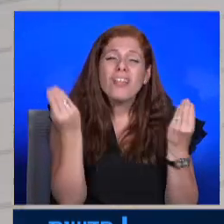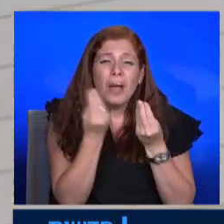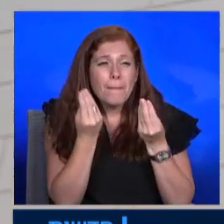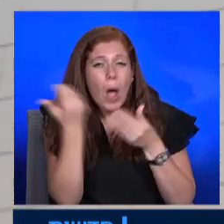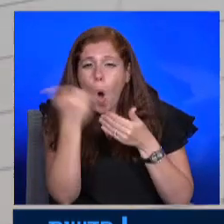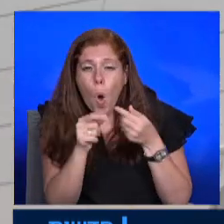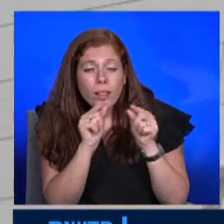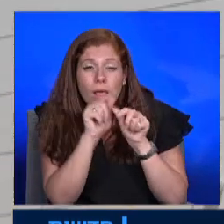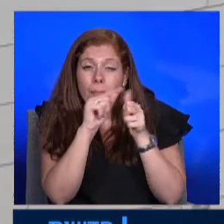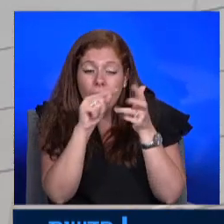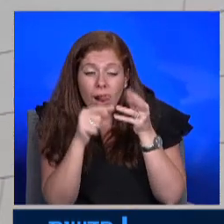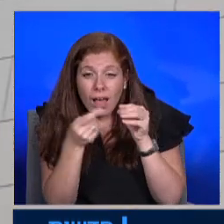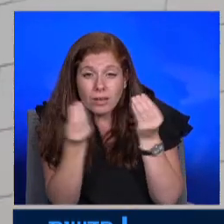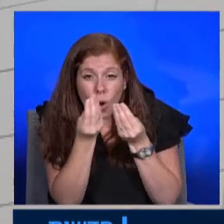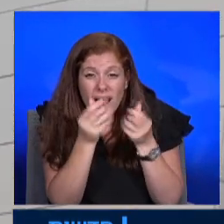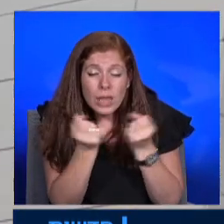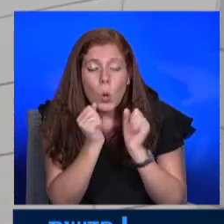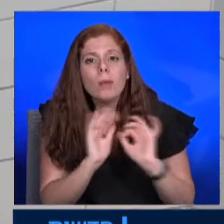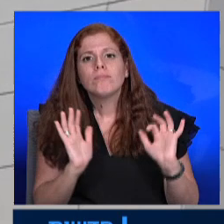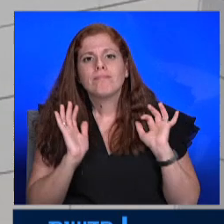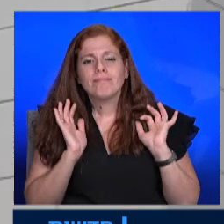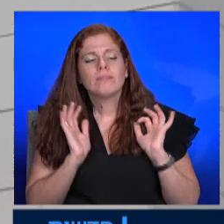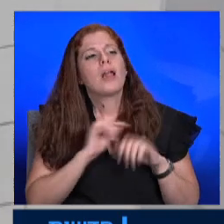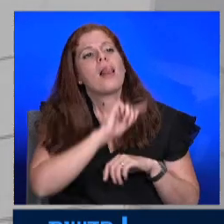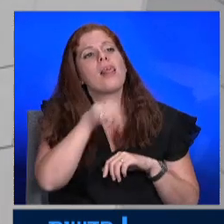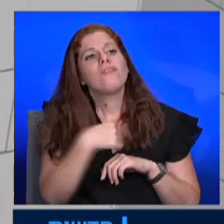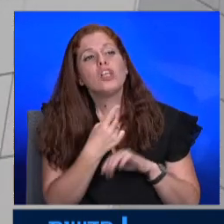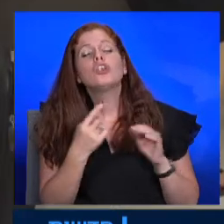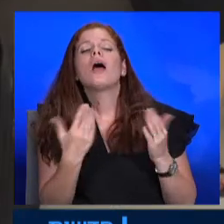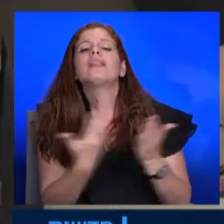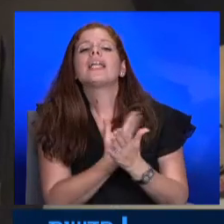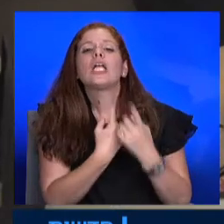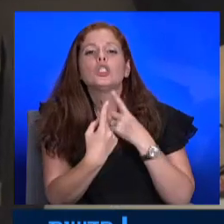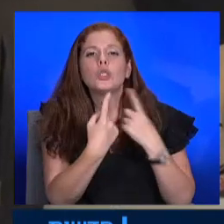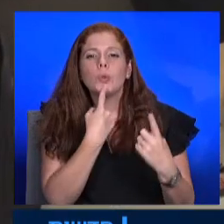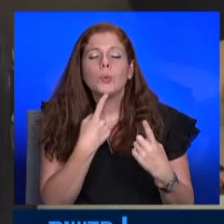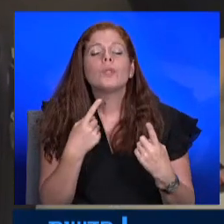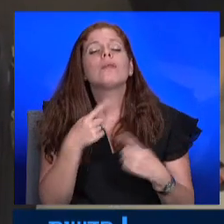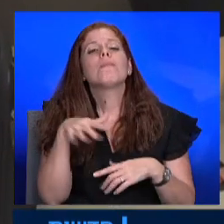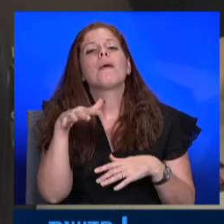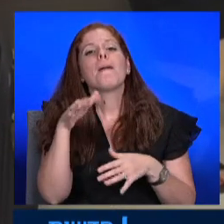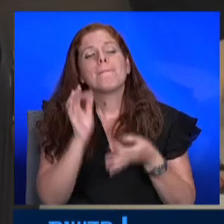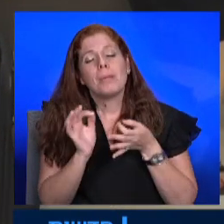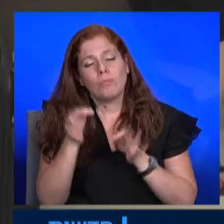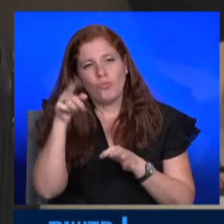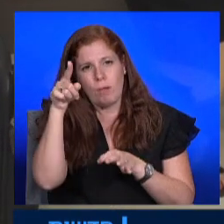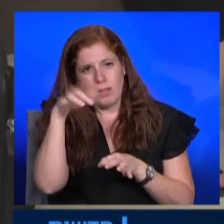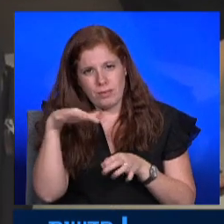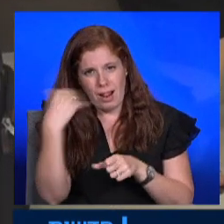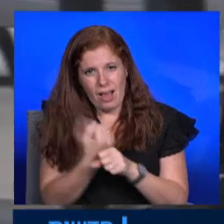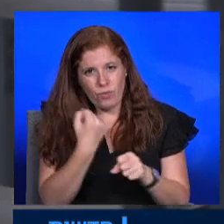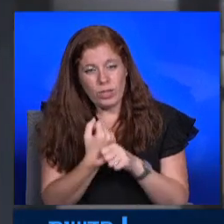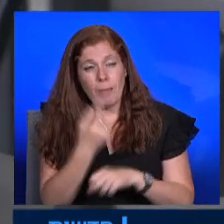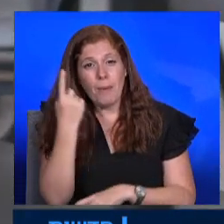התרגולים. לפני כשעה התחדש הדיון בבית הדין האזורי לעבודה בבת ים, בניסיון להגיע לפשרה שתמנע את